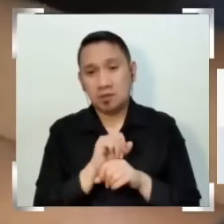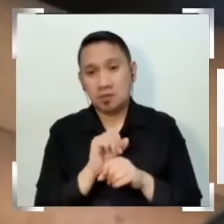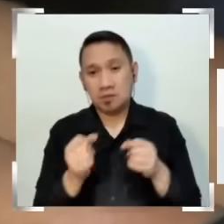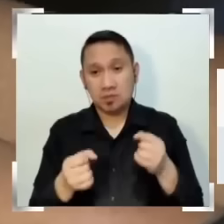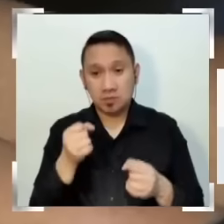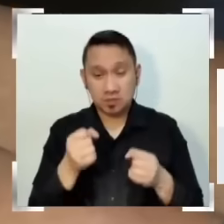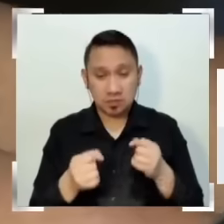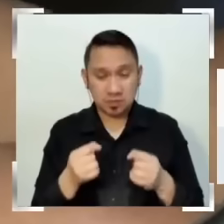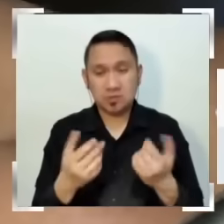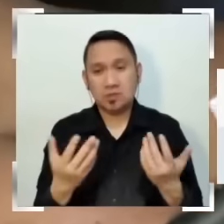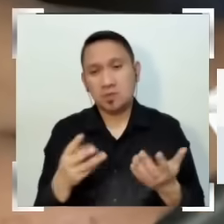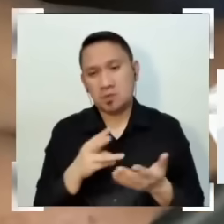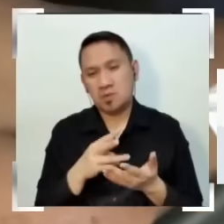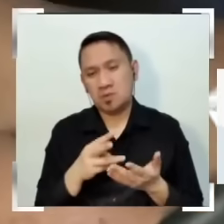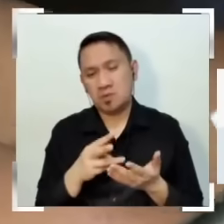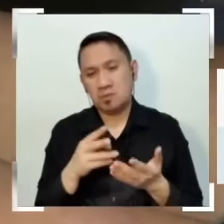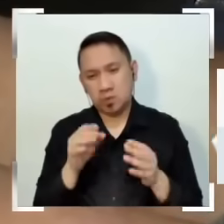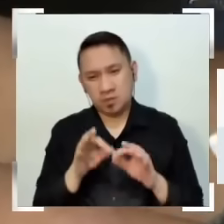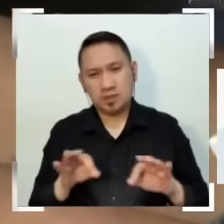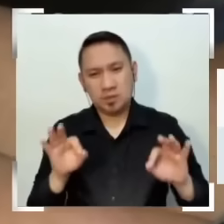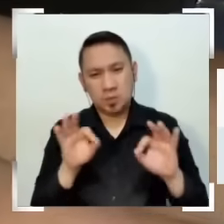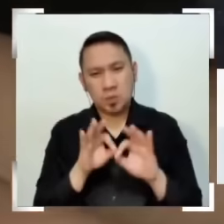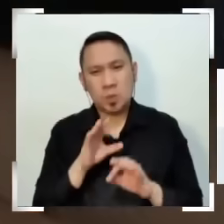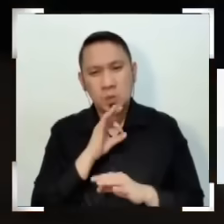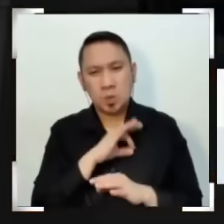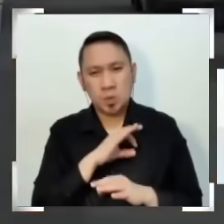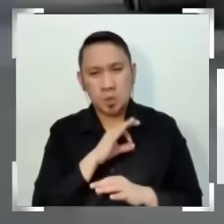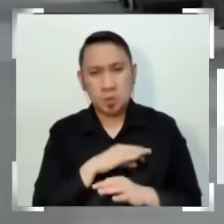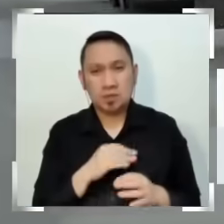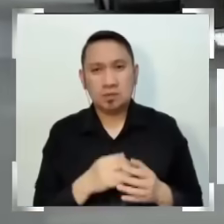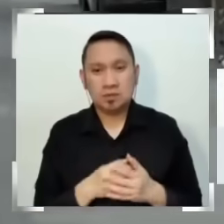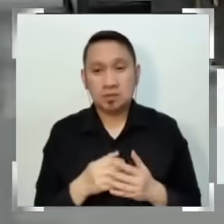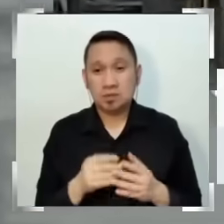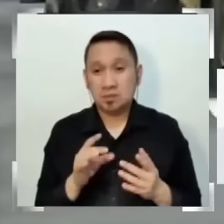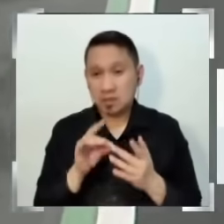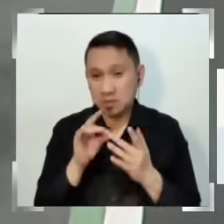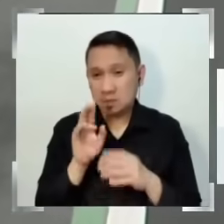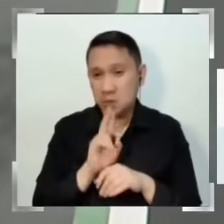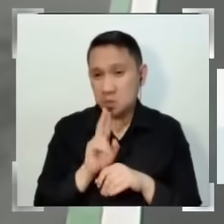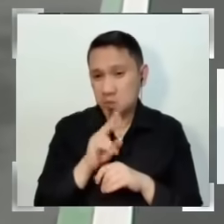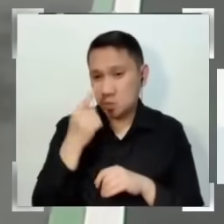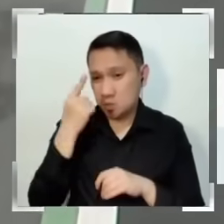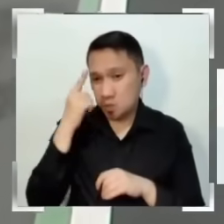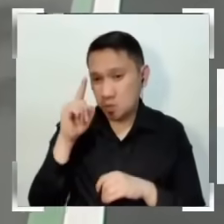pang kuwan. Mga baon ng mga bata.